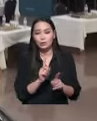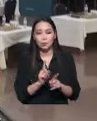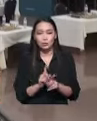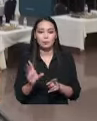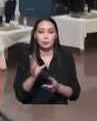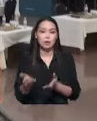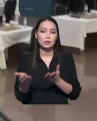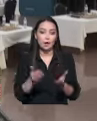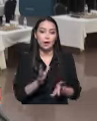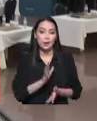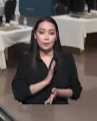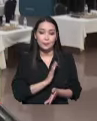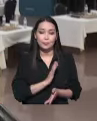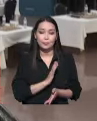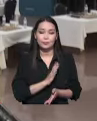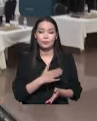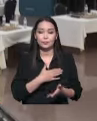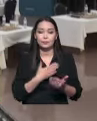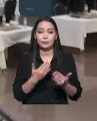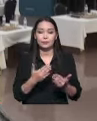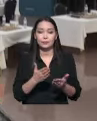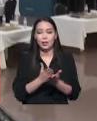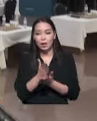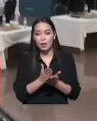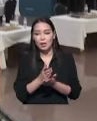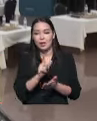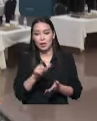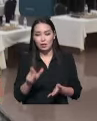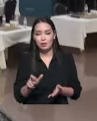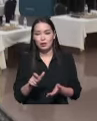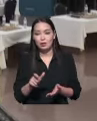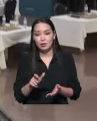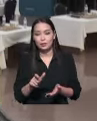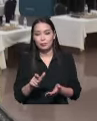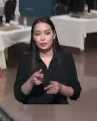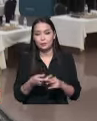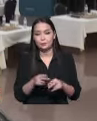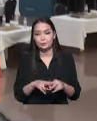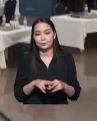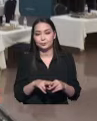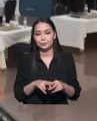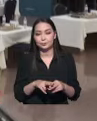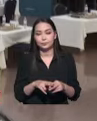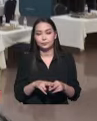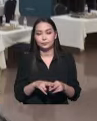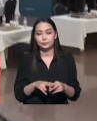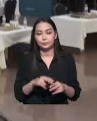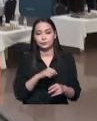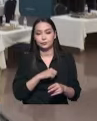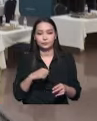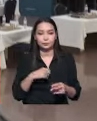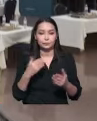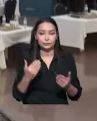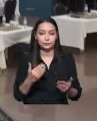сонымен қатар біздің қаладағы белсенді ардагерлеріміз шақырылды. Жалпы бұл өзі 3 турдан